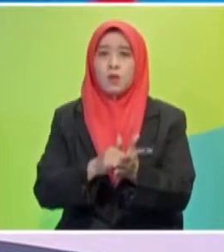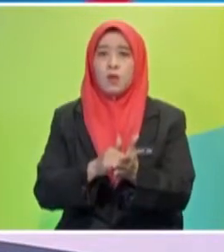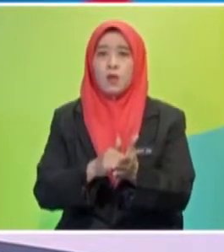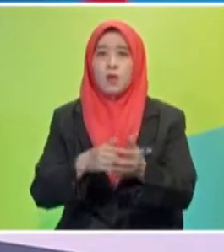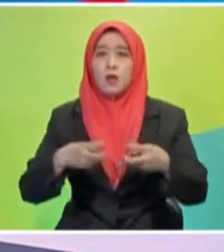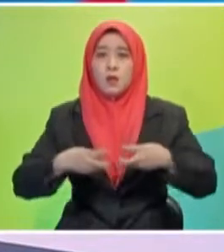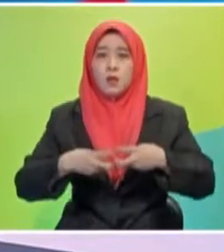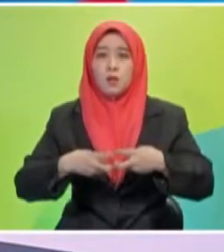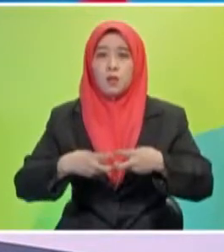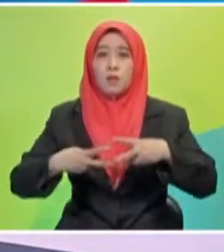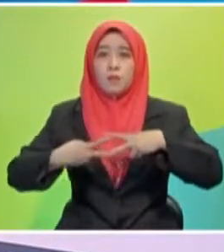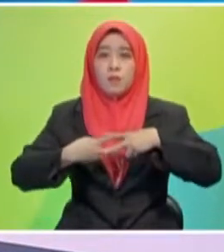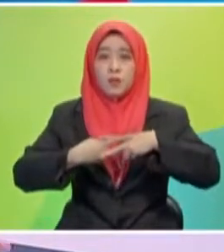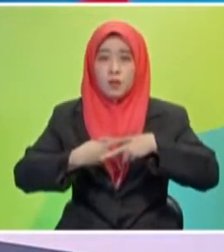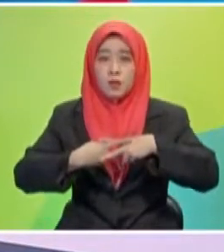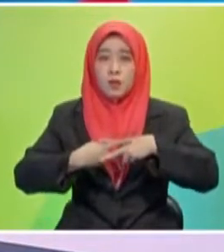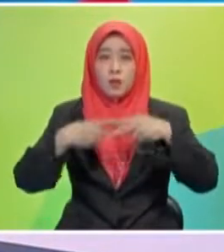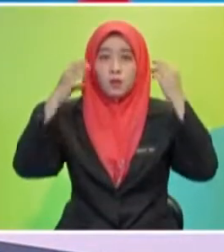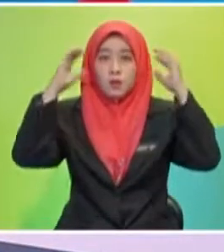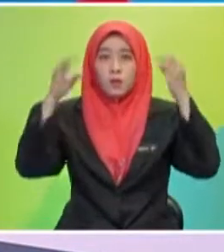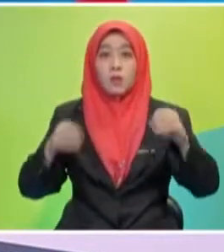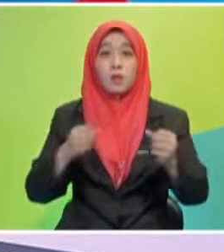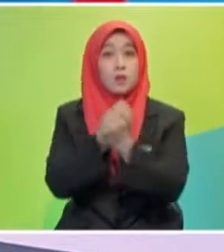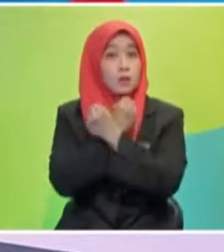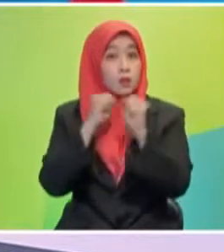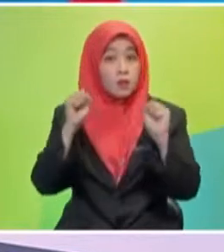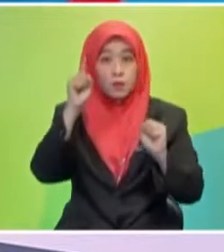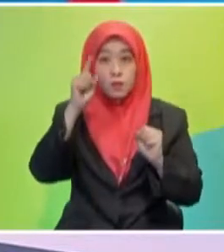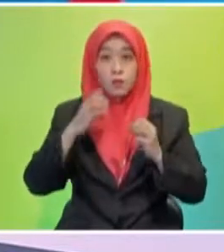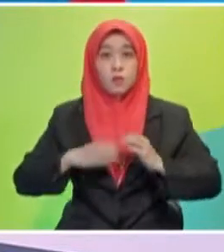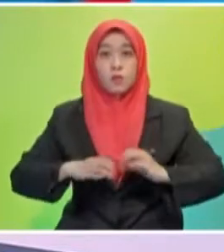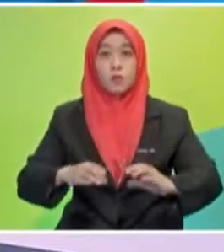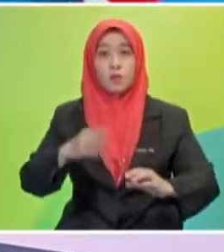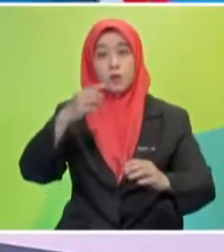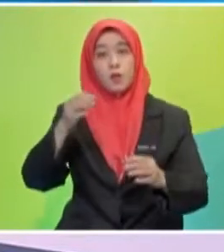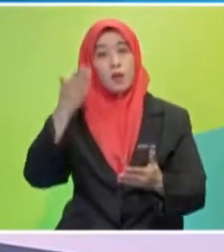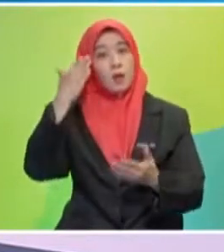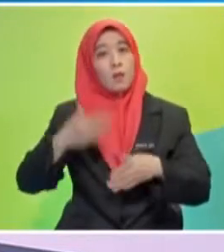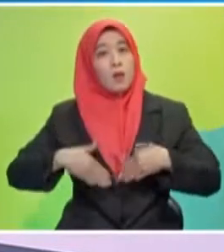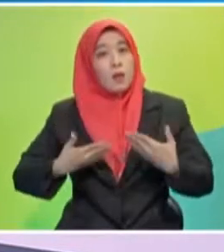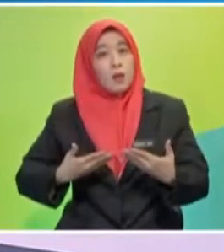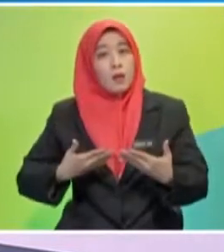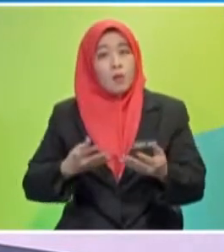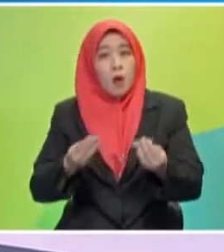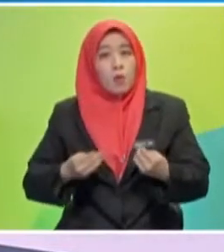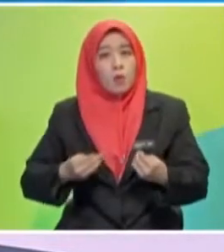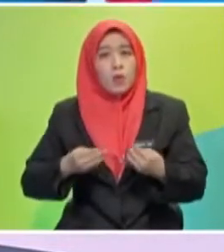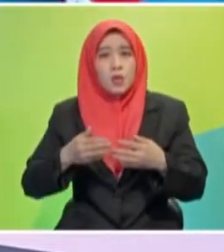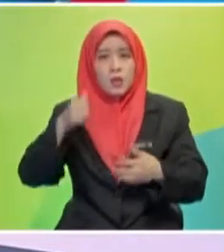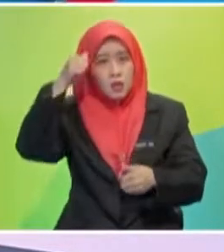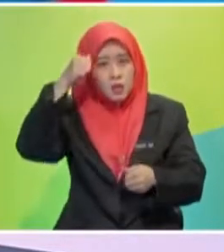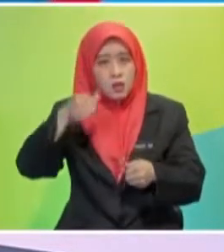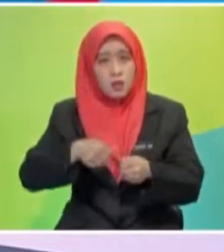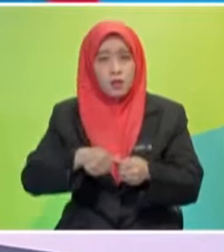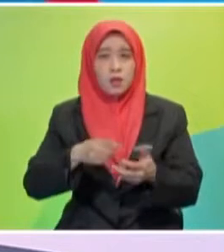electro-mechanical cekgu disediakan satu cara bagaimana kita enak senang ingat ngah sebagai gadang